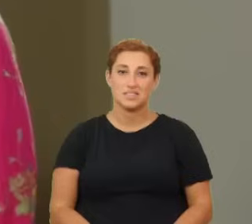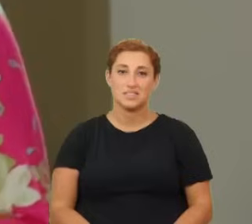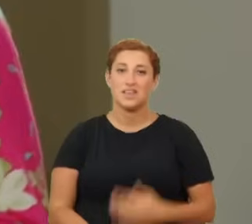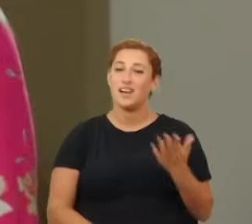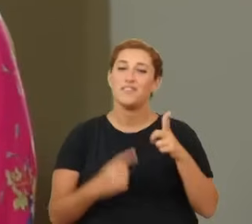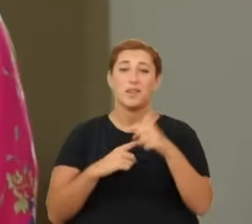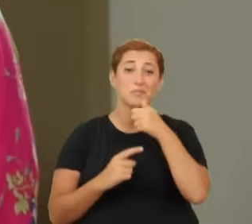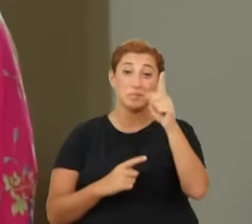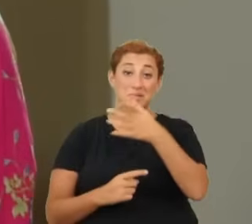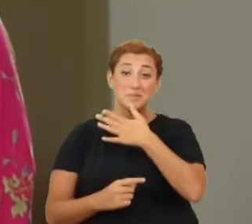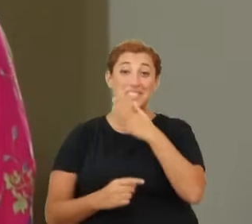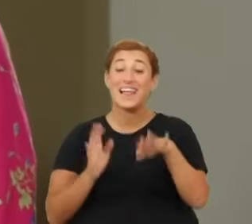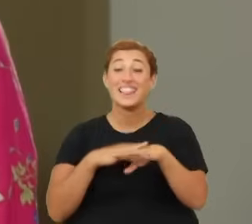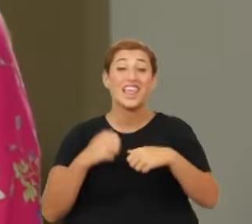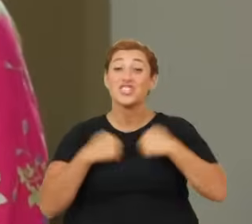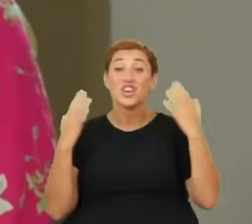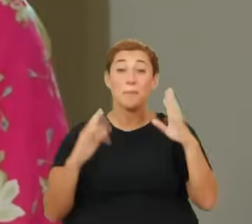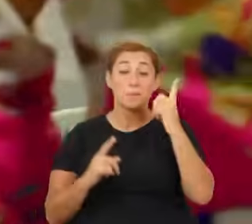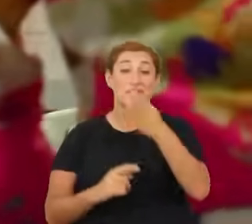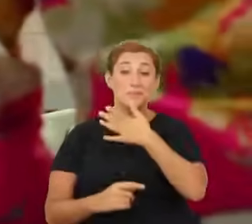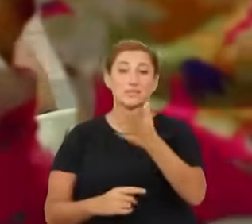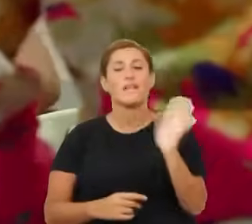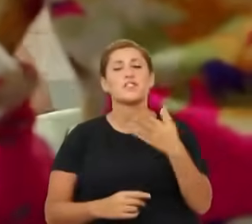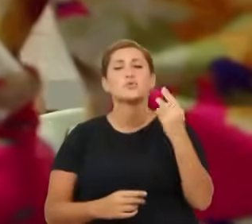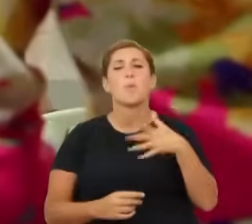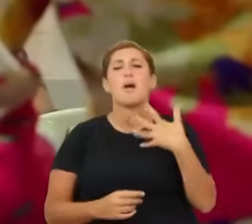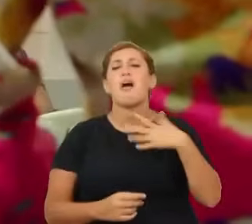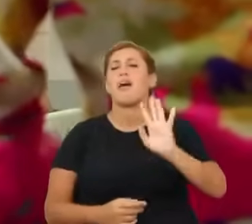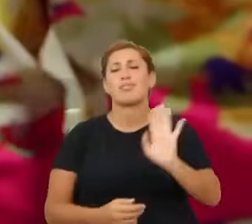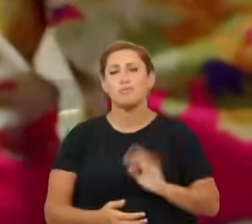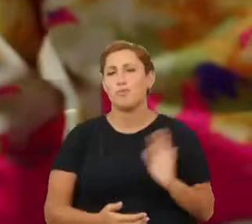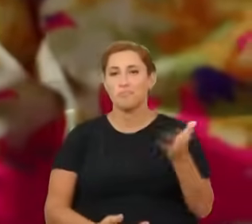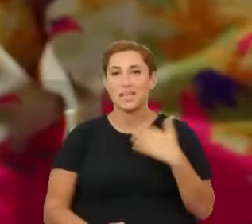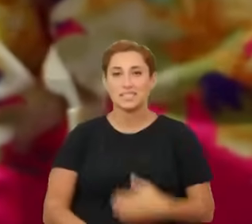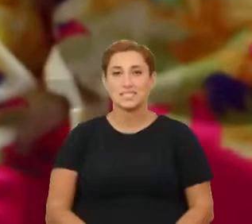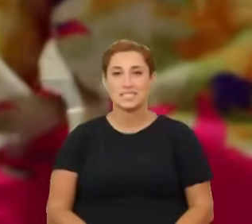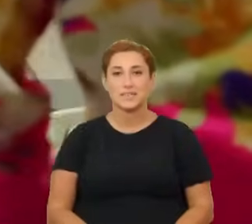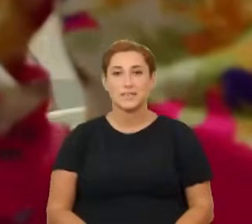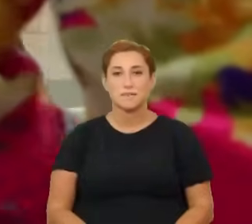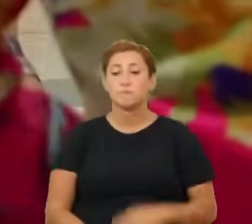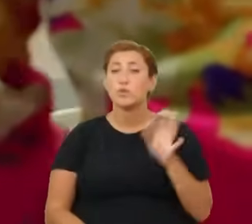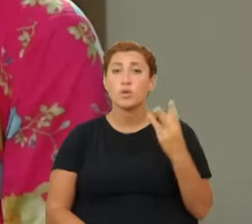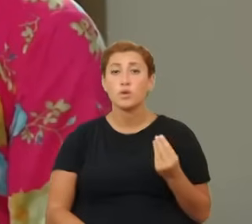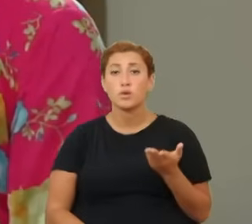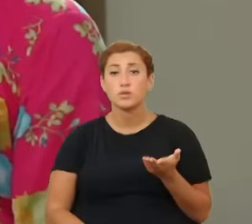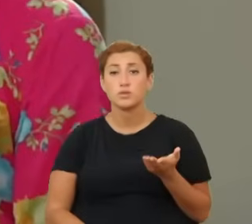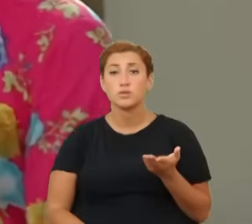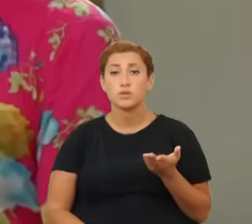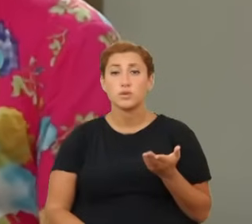Ah Fehmi baba, bir bilseniz. Niye çıkarmadığımı bir bilseniz. Neyse, çok merak etmiyorum ya. Neyse. Hayrola?